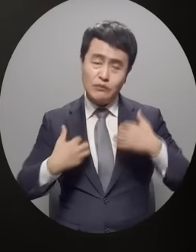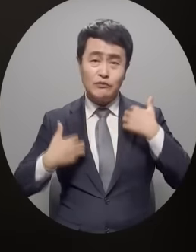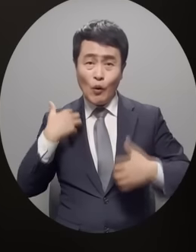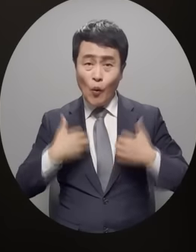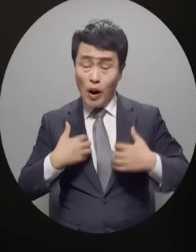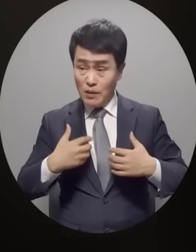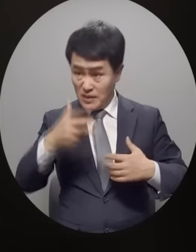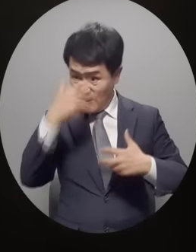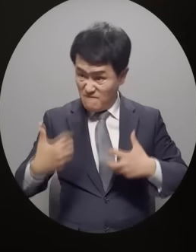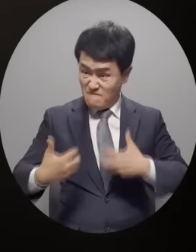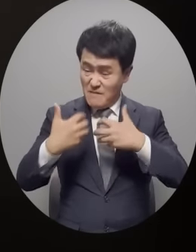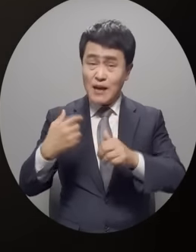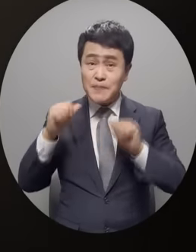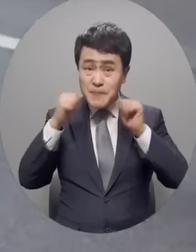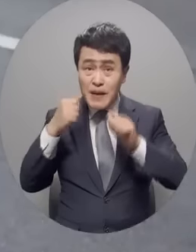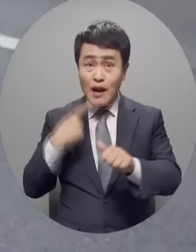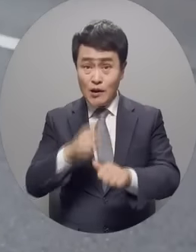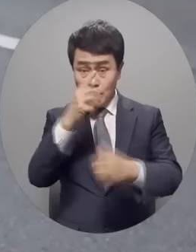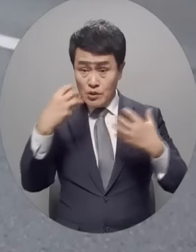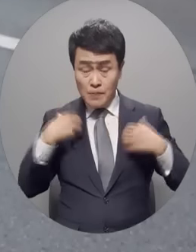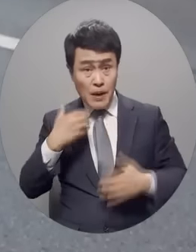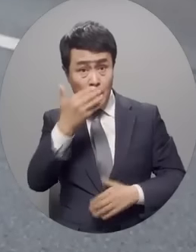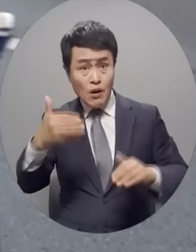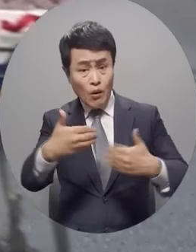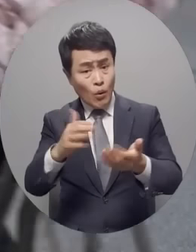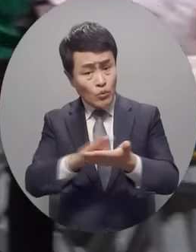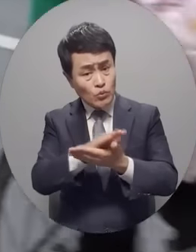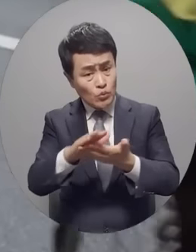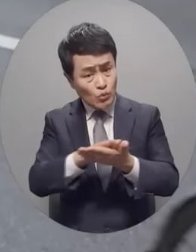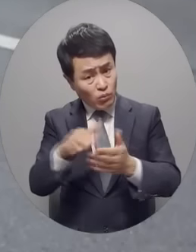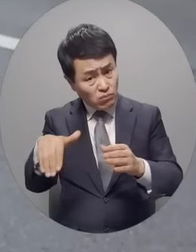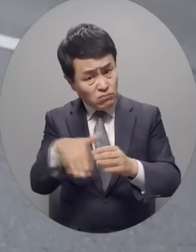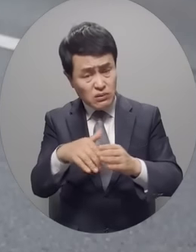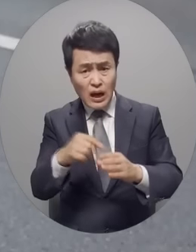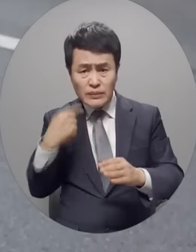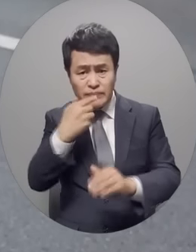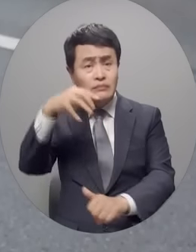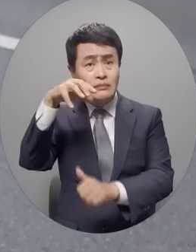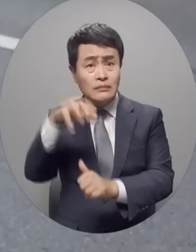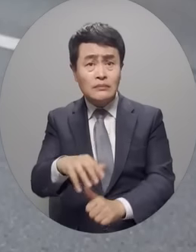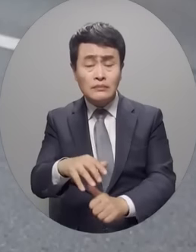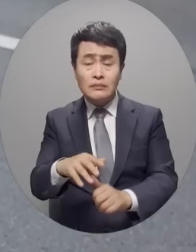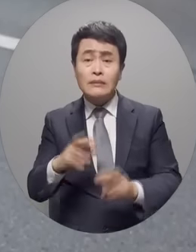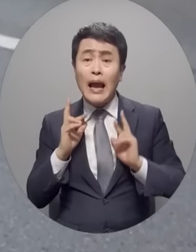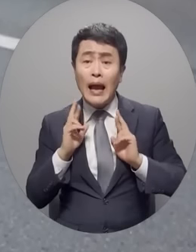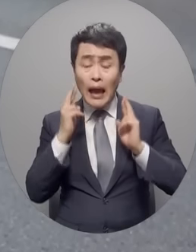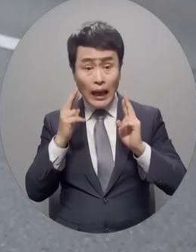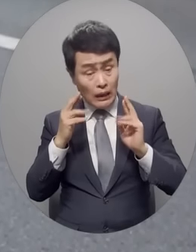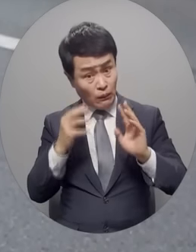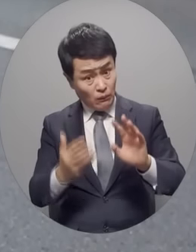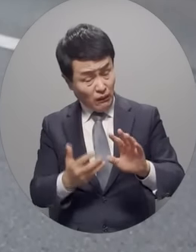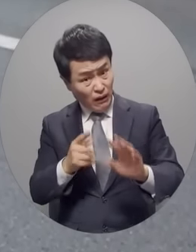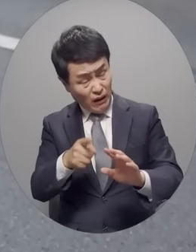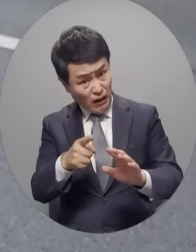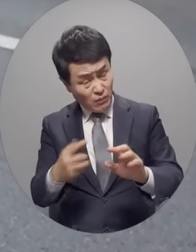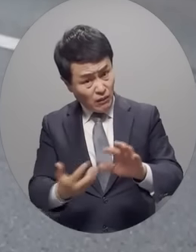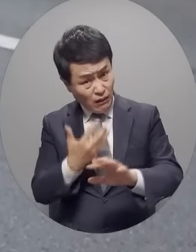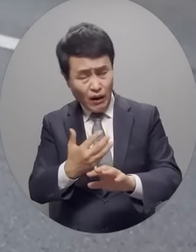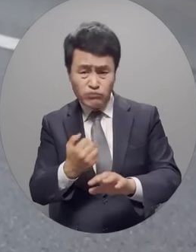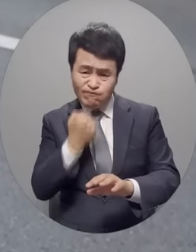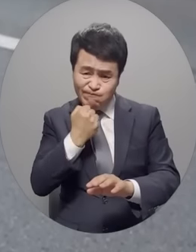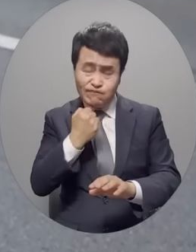했습니다. 중국 당국이 젊은 층의 놀이 문화마저 엄격하게 제한하면서 할로윈 계엄이라는 웃지 못할 이야기도 나오고